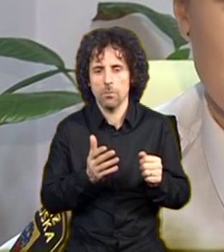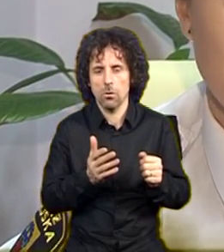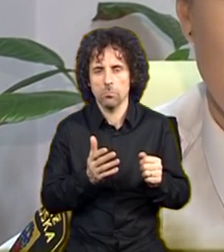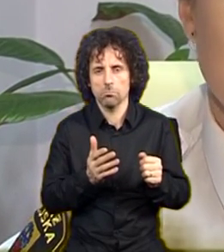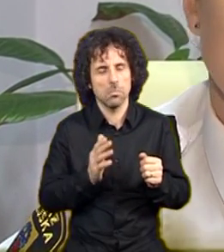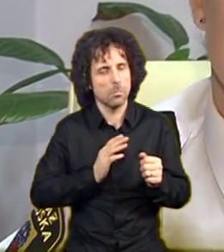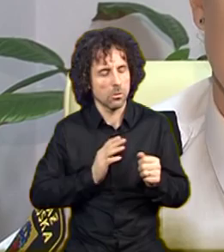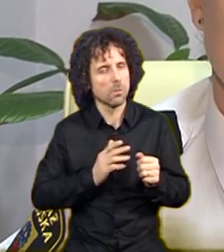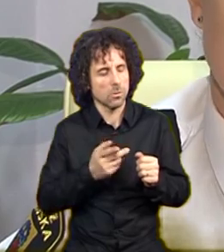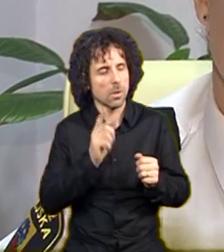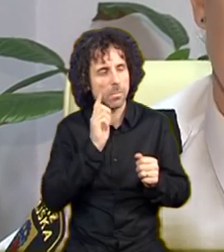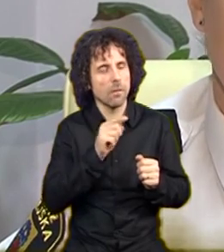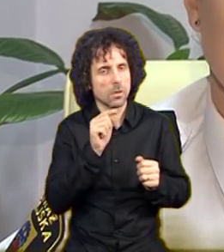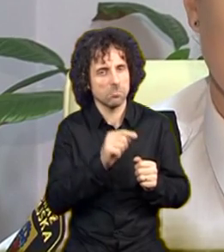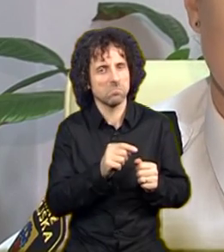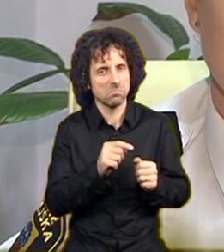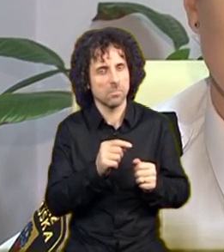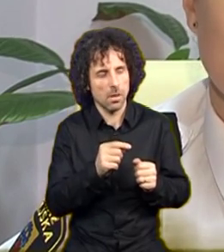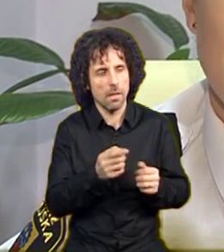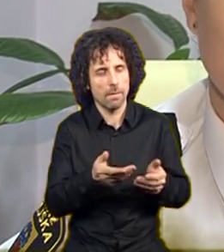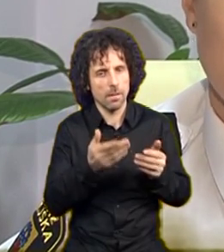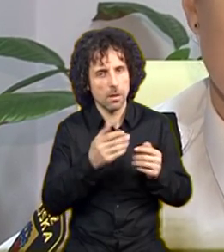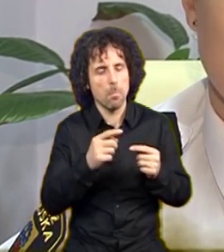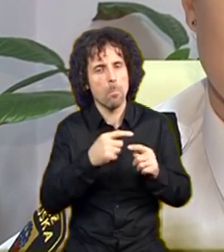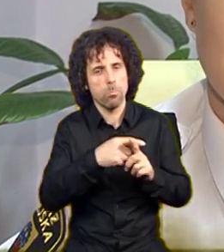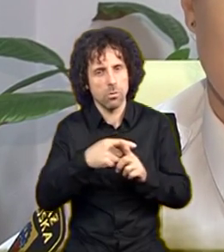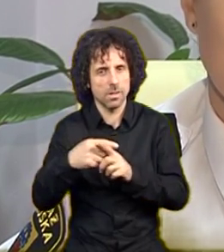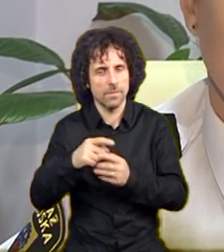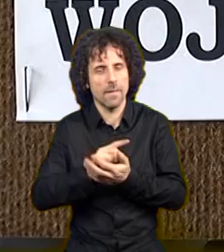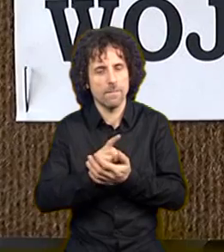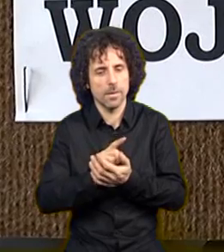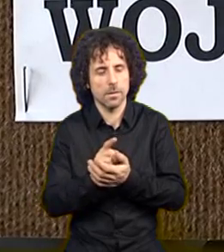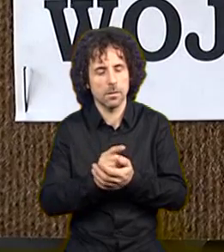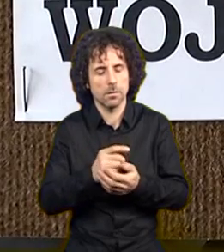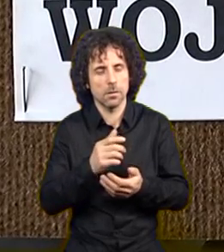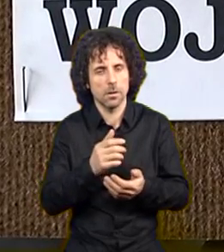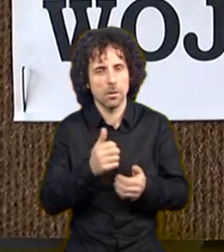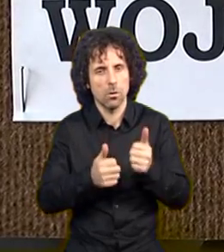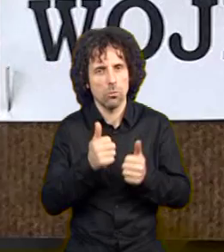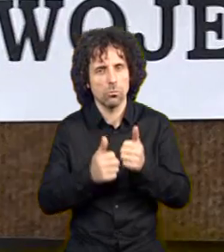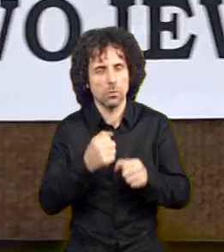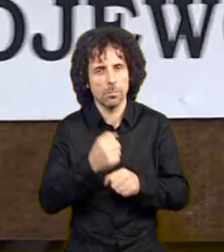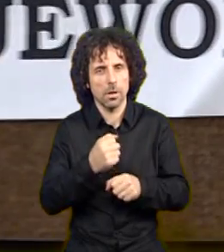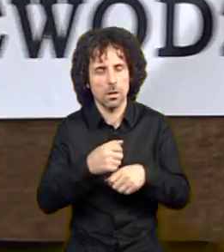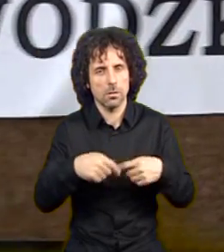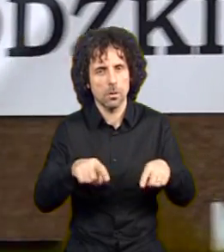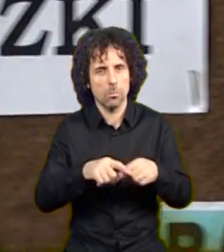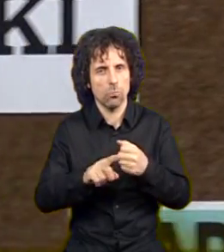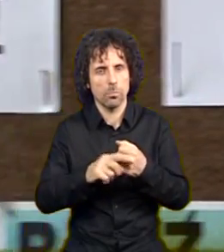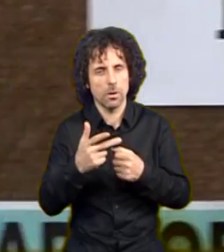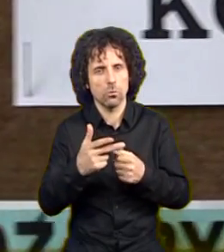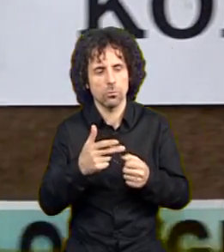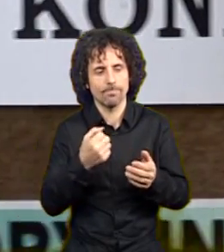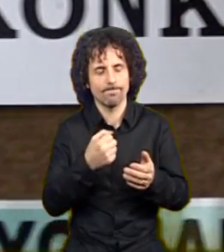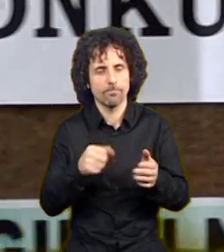bezpieczeństwa, naprawdę daje tutaj bardzo pozytywne wyniki. Konkursowe prace dotrzeć muszą do zespołu szkół